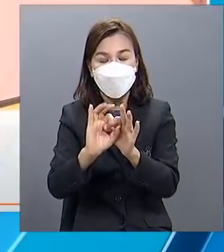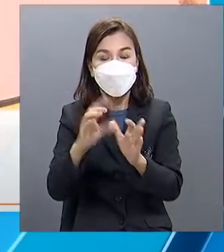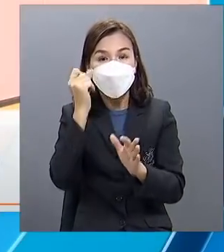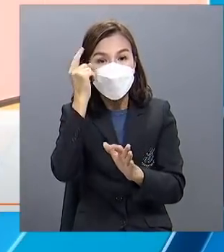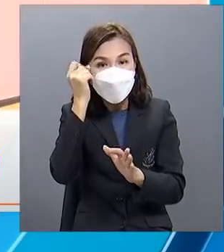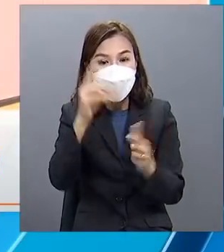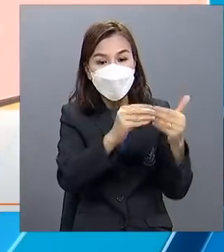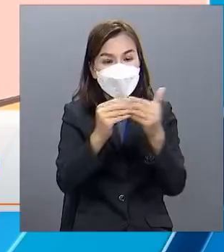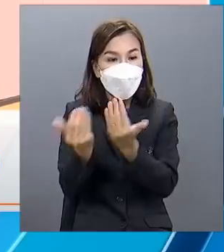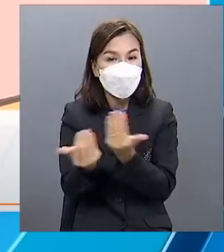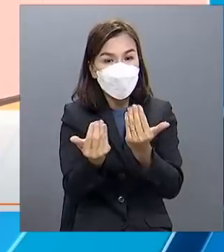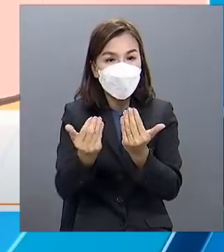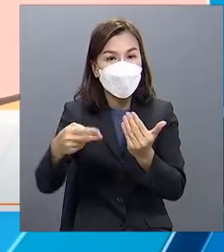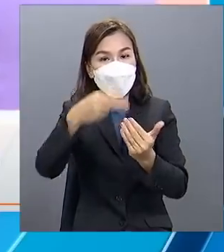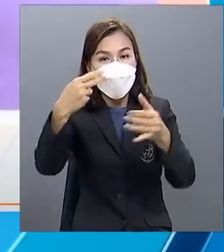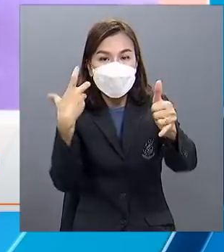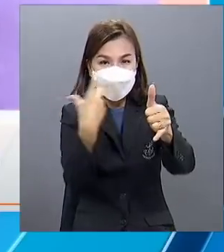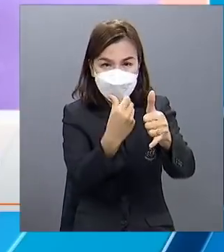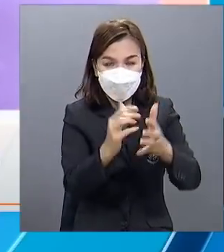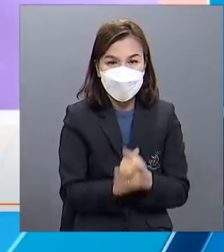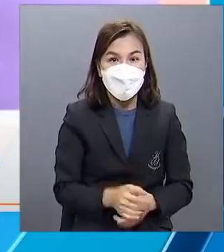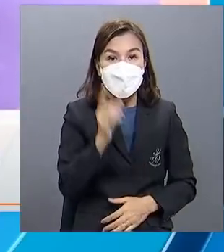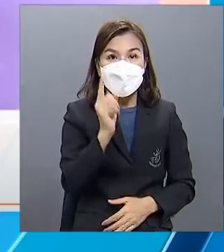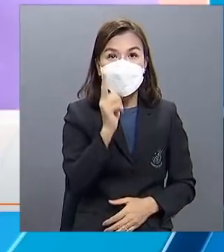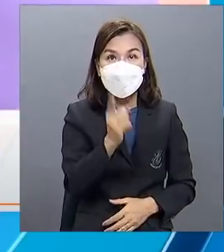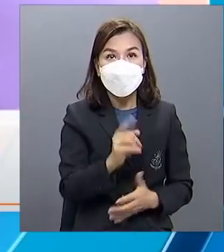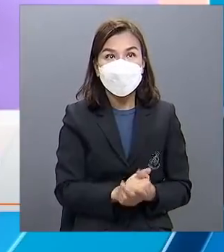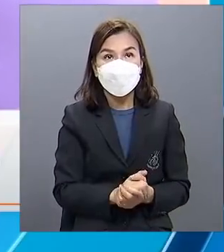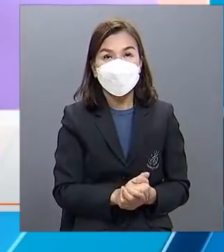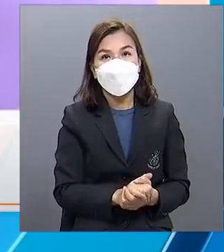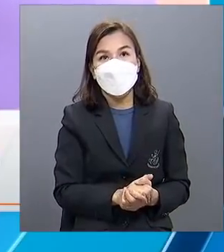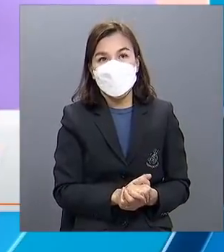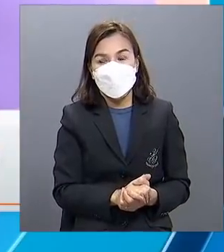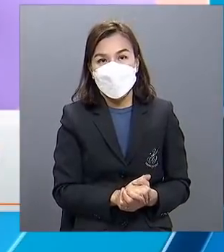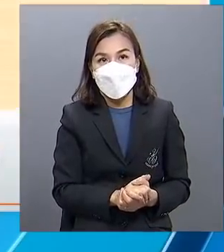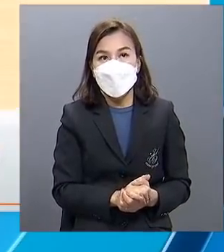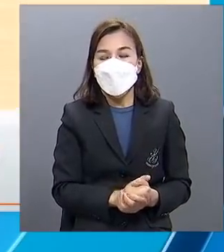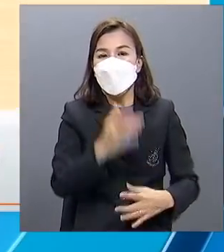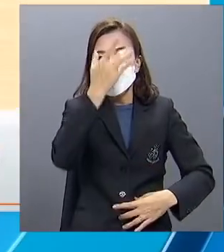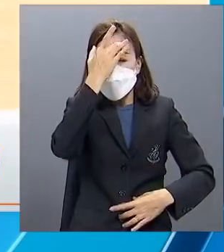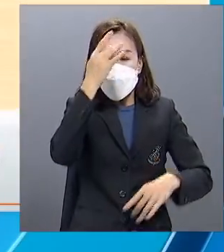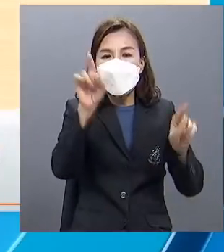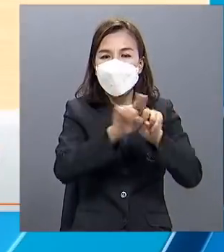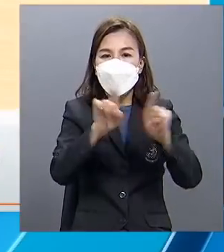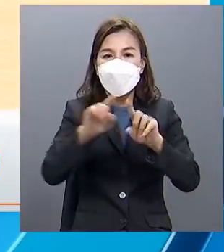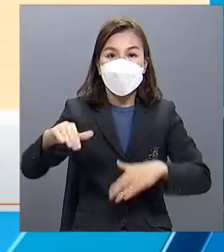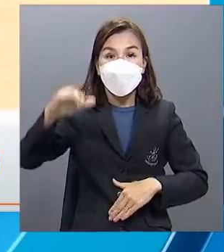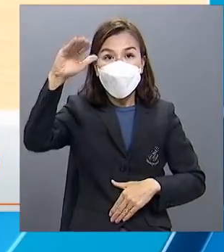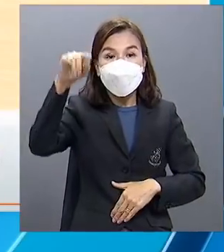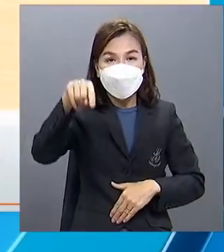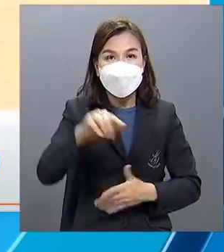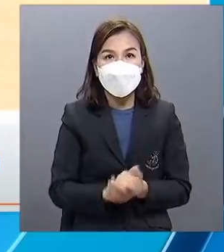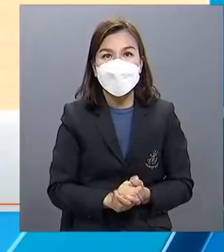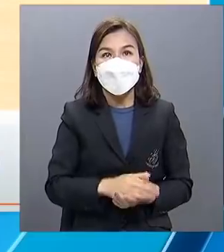ๆแล้วเนี่ยอ้ะครับเปิดข้อควรระวังยังไม่มีอะไรต่างจากผู้ใหญ่เลยนะครับโดยทั่วไปถ้าเขาไม่ได้แพ้หรือว่ารู้ว่าแพ้อะไร